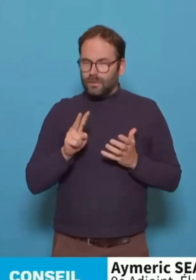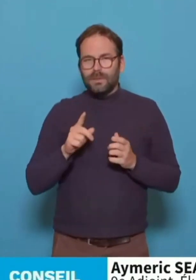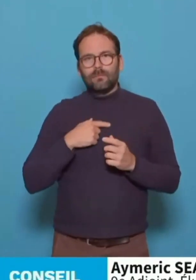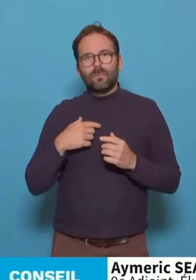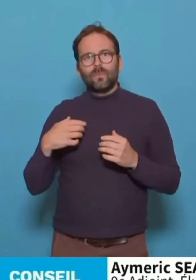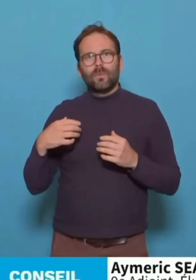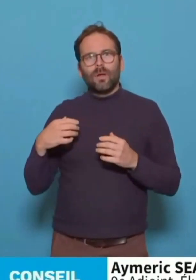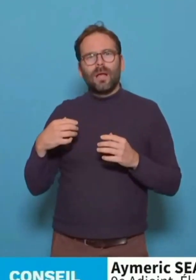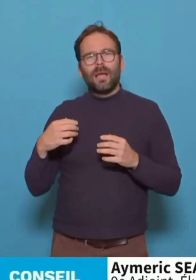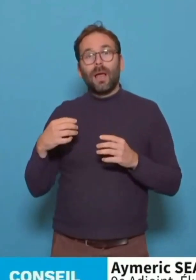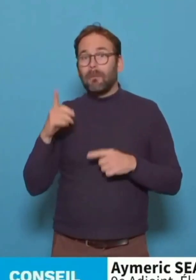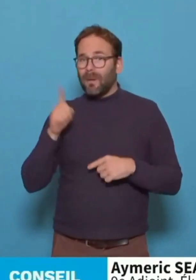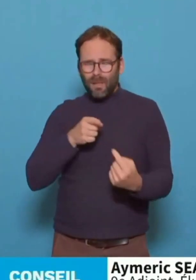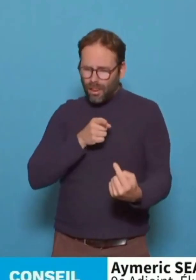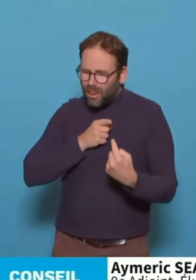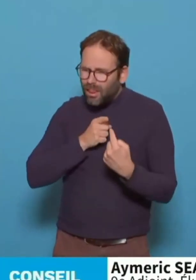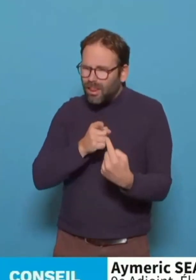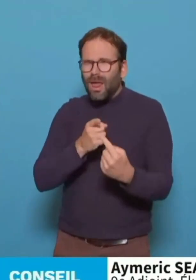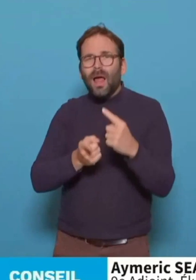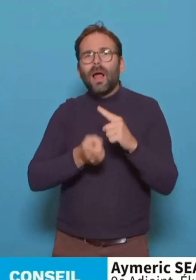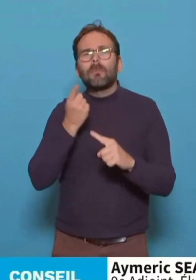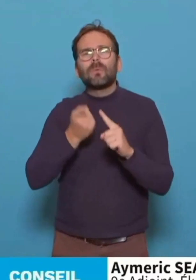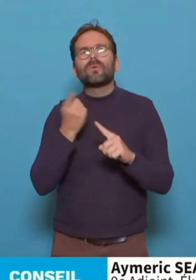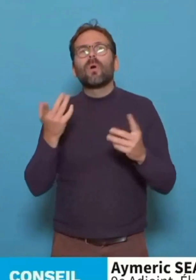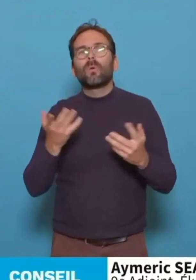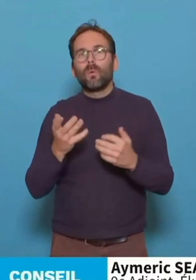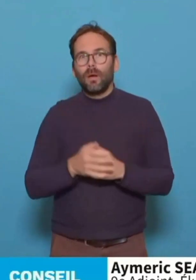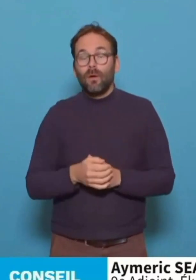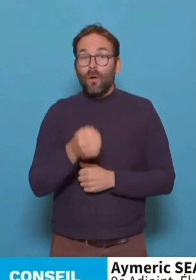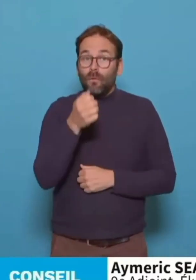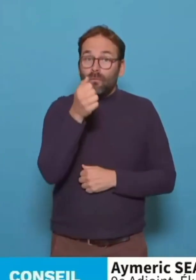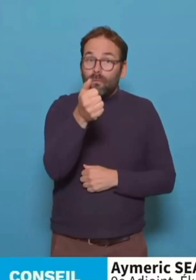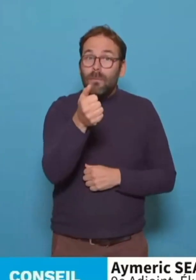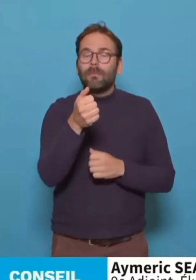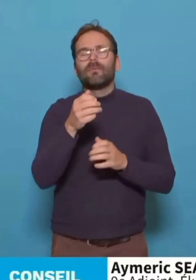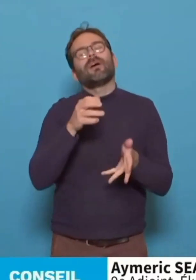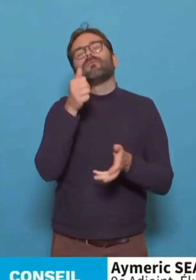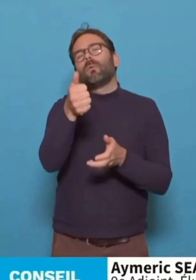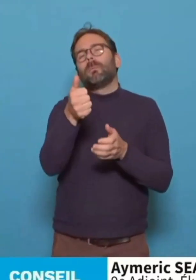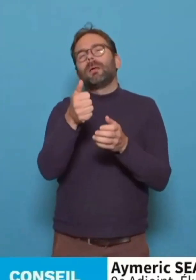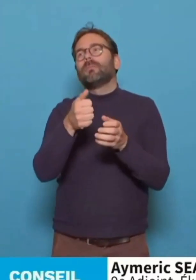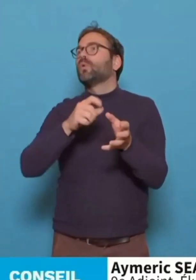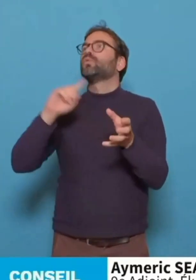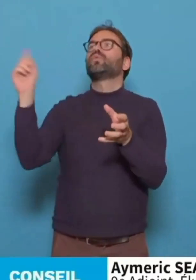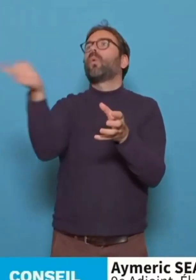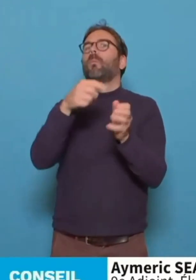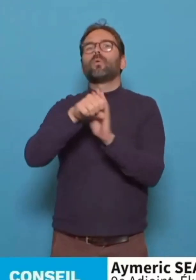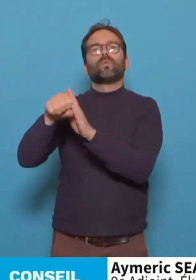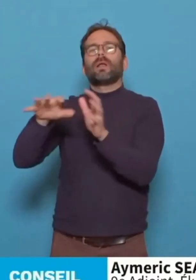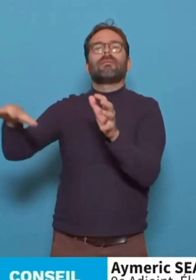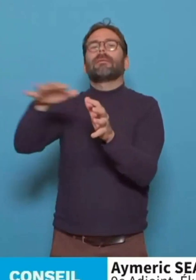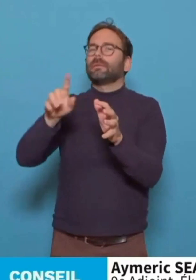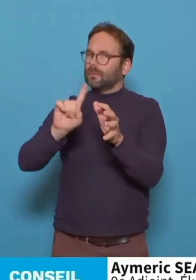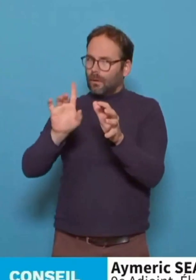oppositions parfois passionnées, c'est que vous êtes en train de rompre. Quand je dis vous, je ne mets pas tout le monde dans le même sac, je viens de vous le dire,